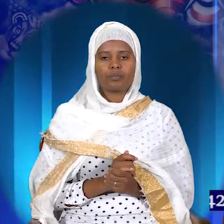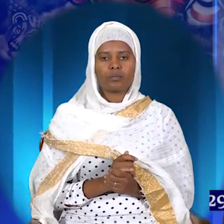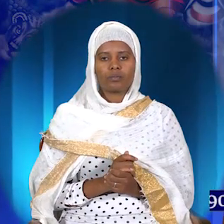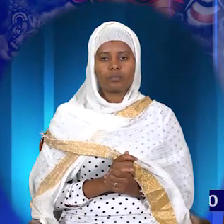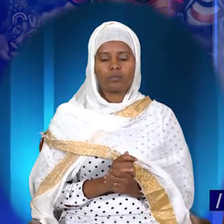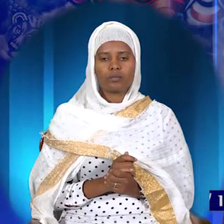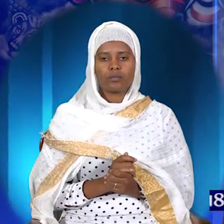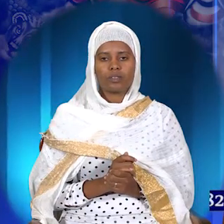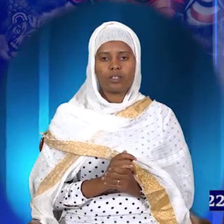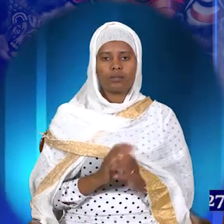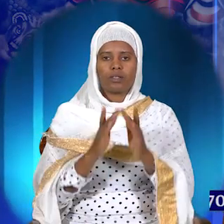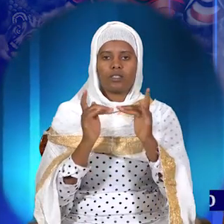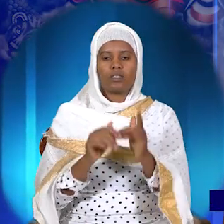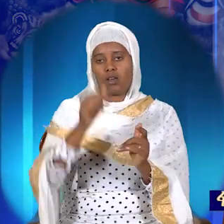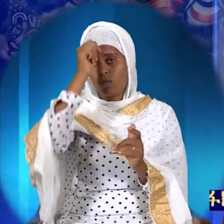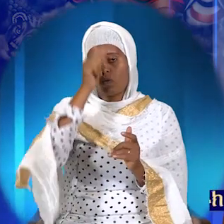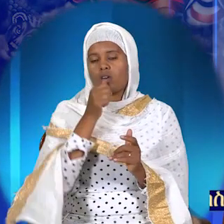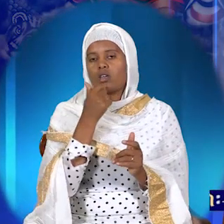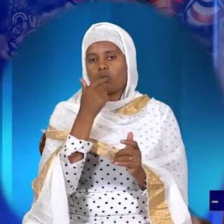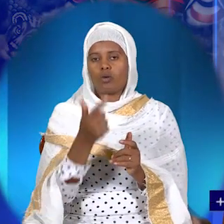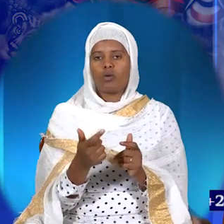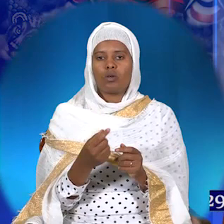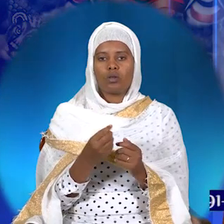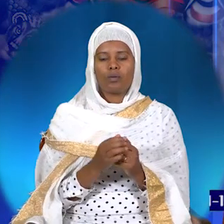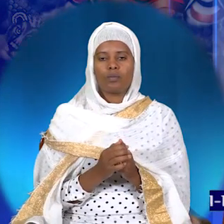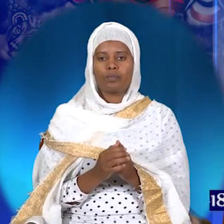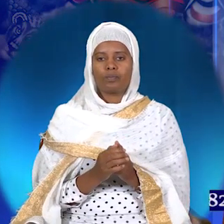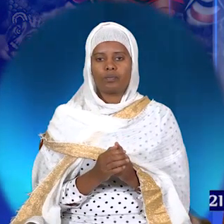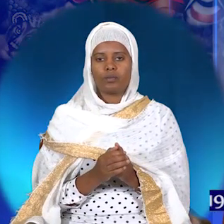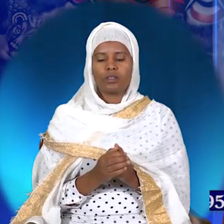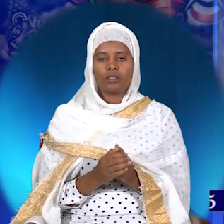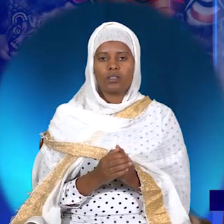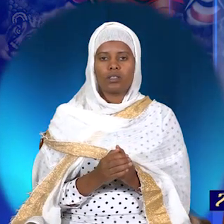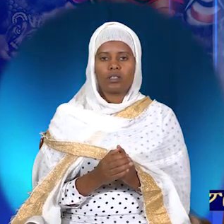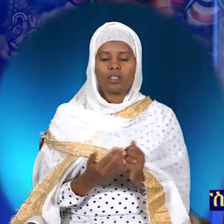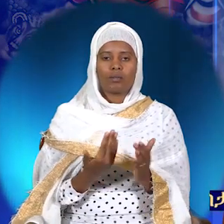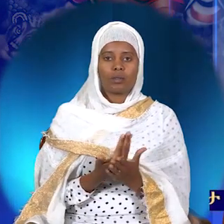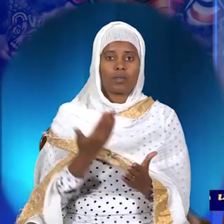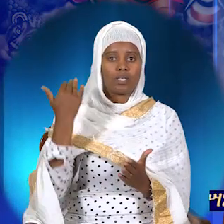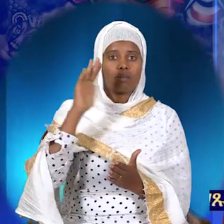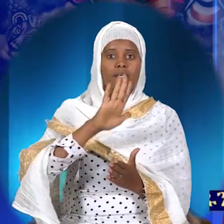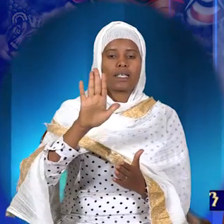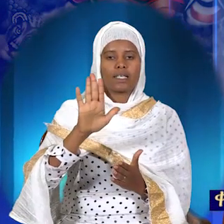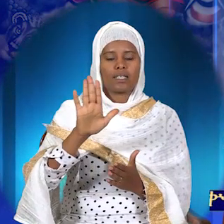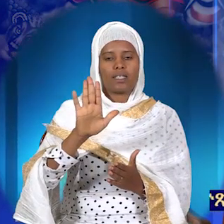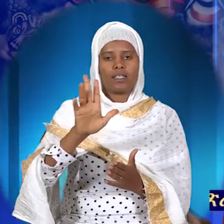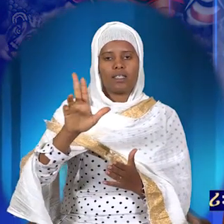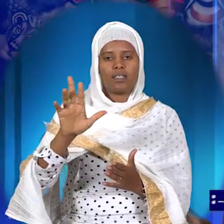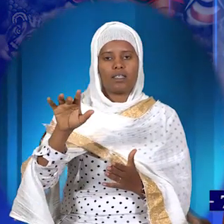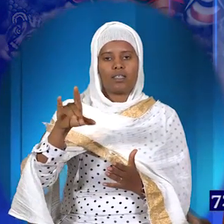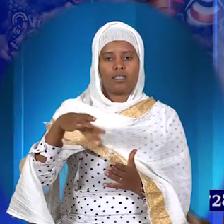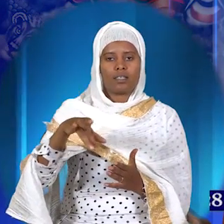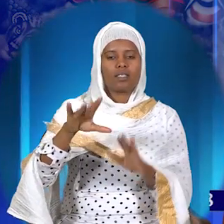ዲዮናስዮስ ገሊፅልና ኣሎ። ቅዱስ ዲዮናስዮስ ነዚ ቃል እዚ ዝብል ዘሎ መን እዩ እንተላዒልና ካብቶም ናይ ግሪክ ፍላስፋታት ናይ